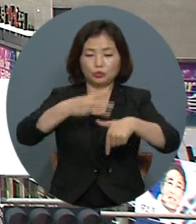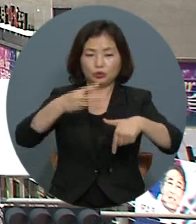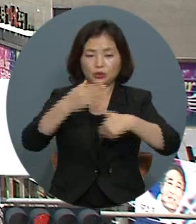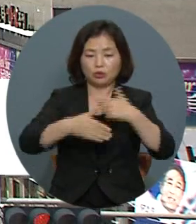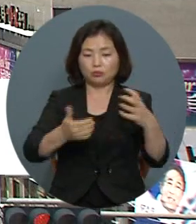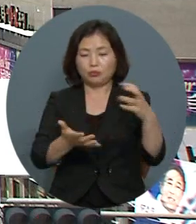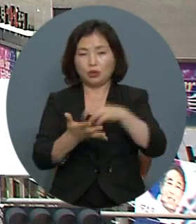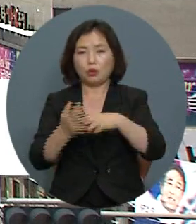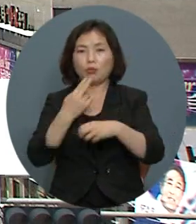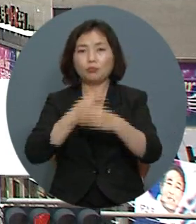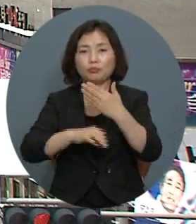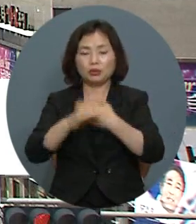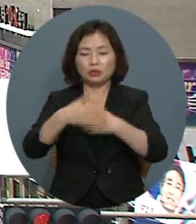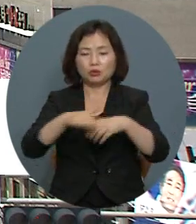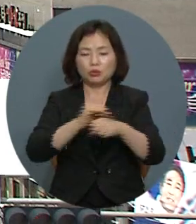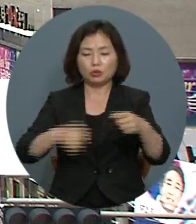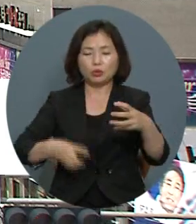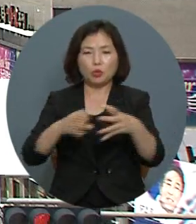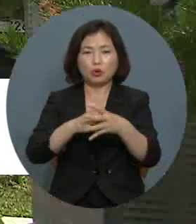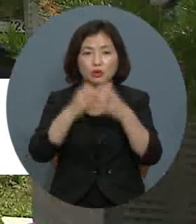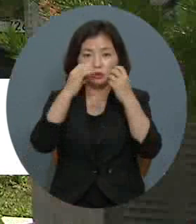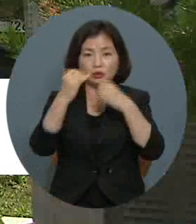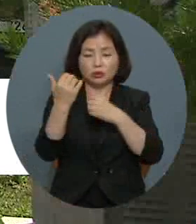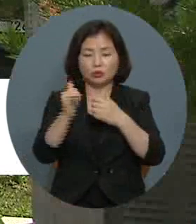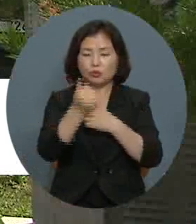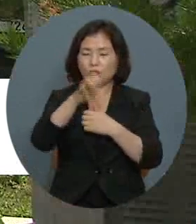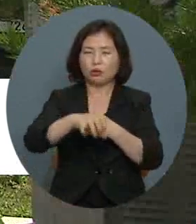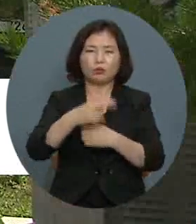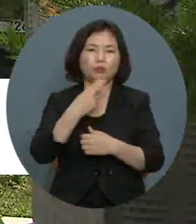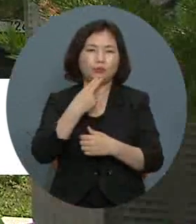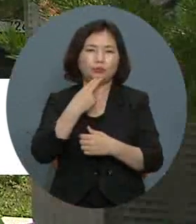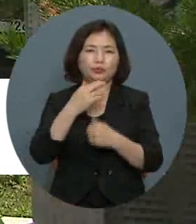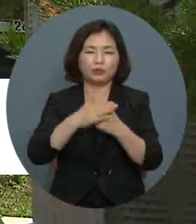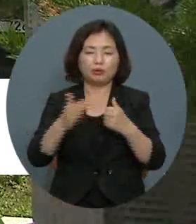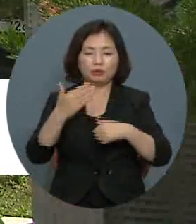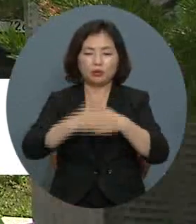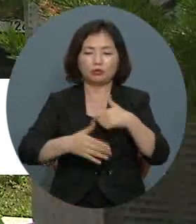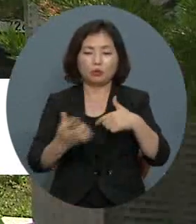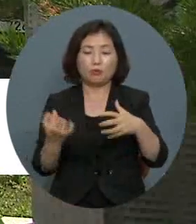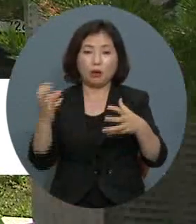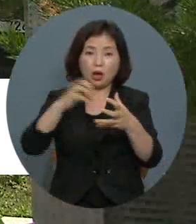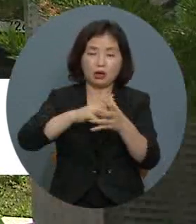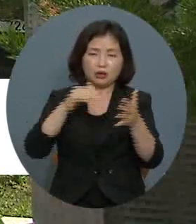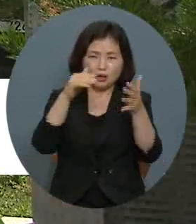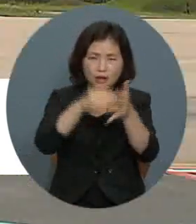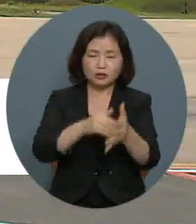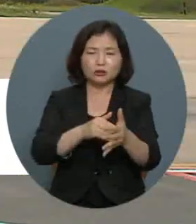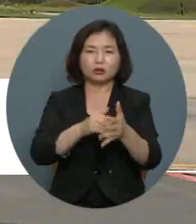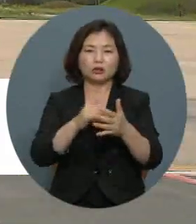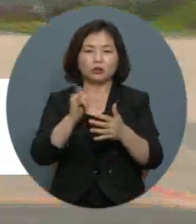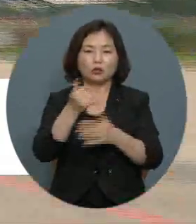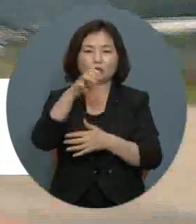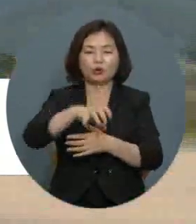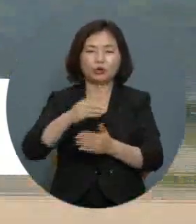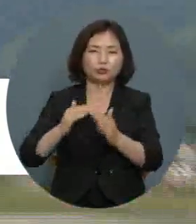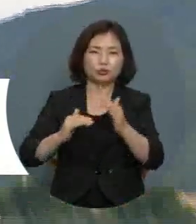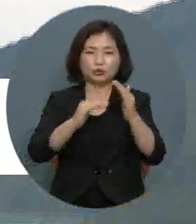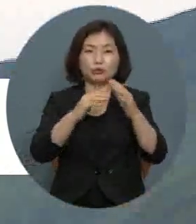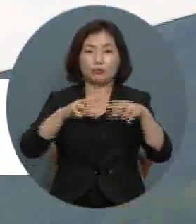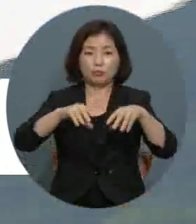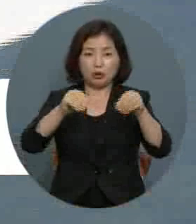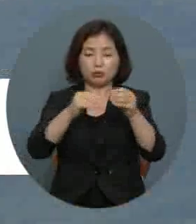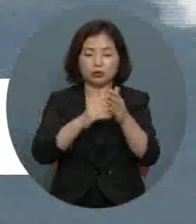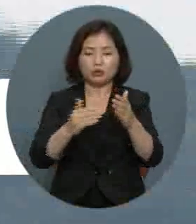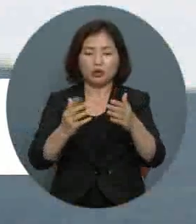편임 없이는 대구경북 도합 신공항 도 없다 면서 대구 편입을 마칠 때까지 모든 고 앙 추진 일정을 멈추고